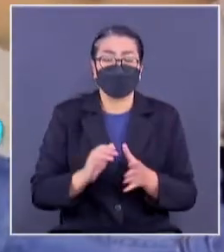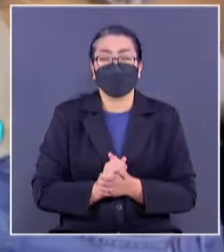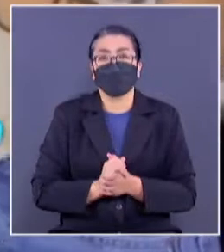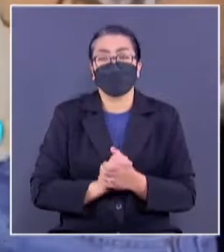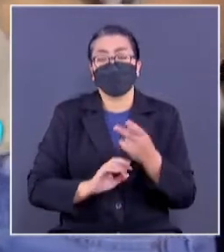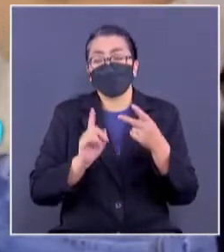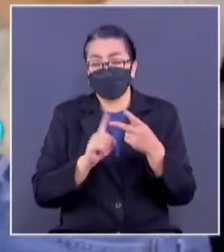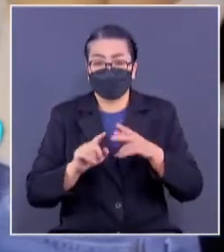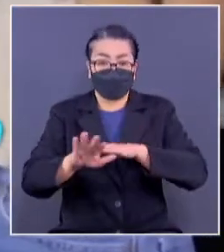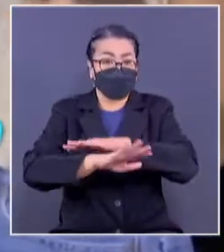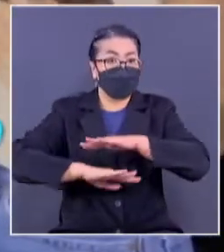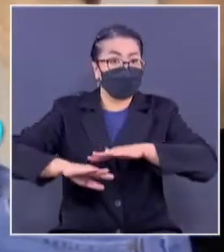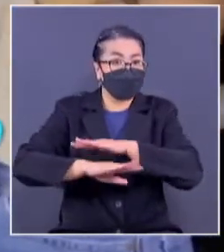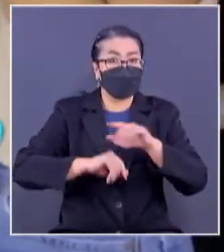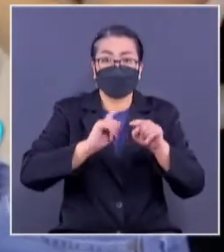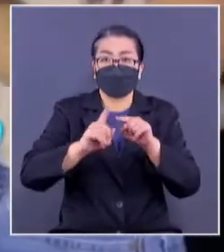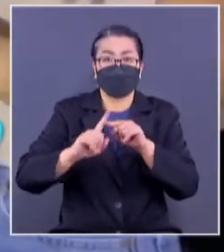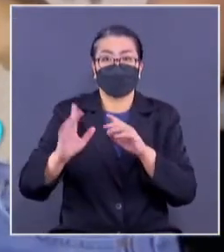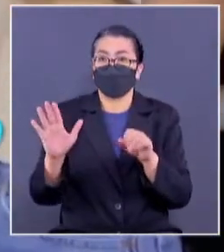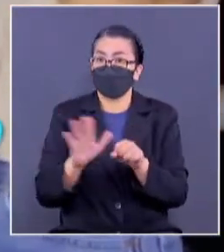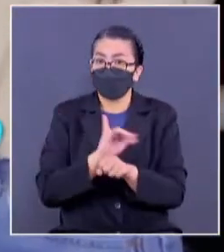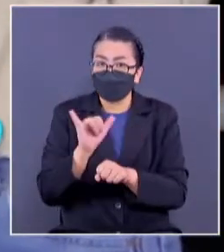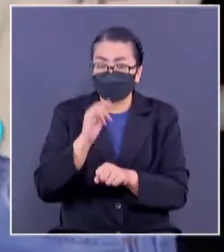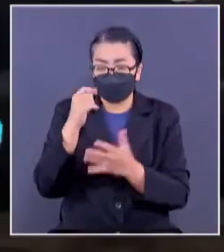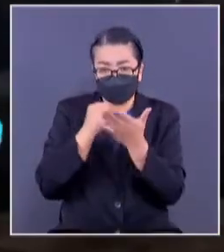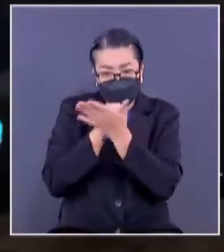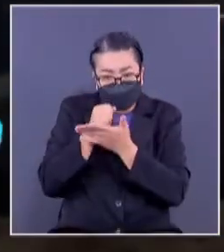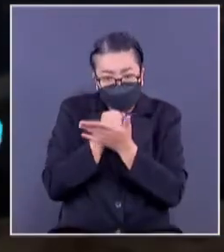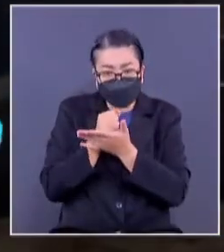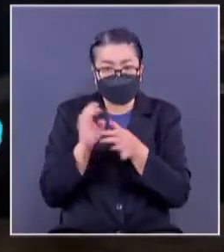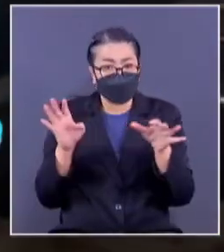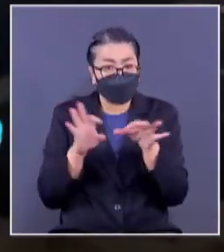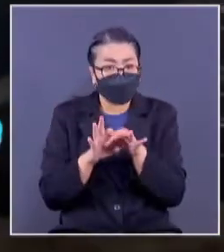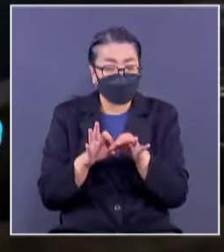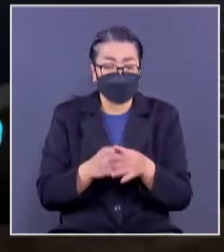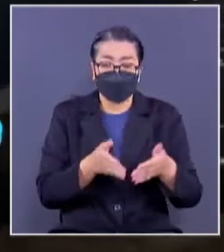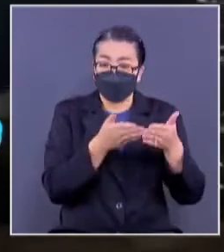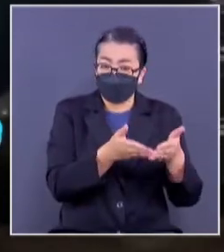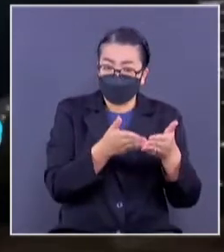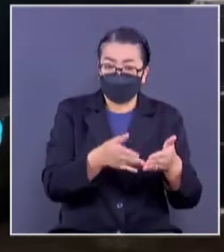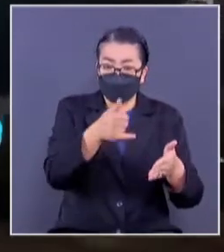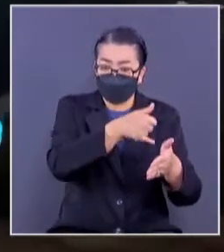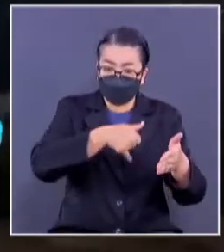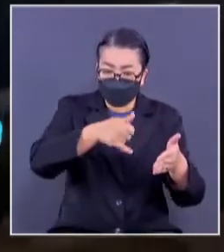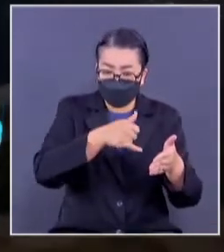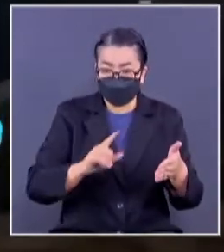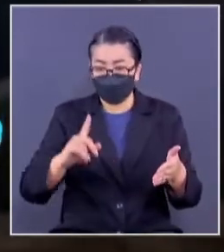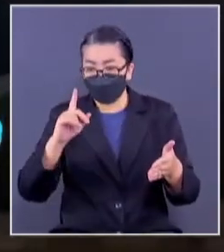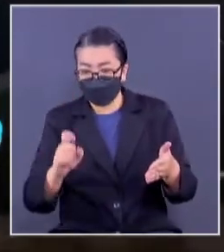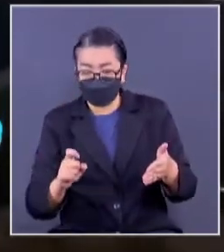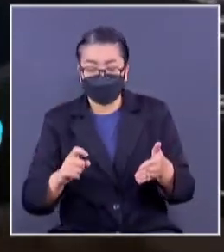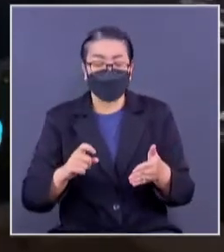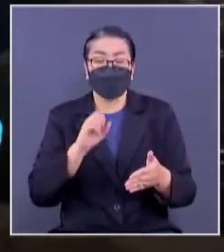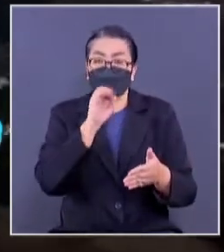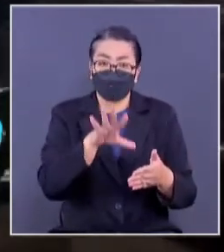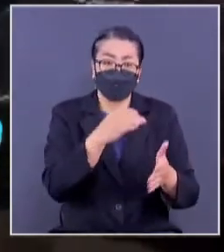กทั้งพยานหลักฐานยังไม่ปรากฏนะคะว่ามีการใช้ยาเสพติดทั้งผู้ที่อยู่บนเรือรวมทั้งผู้เสียชีวิตด้วยจึงยังไม่มีการแจ้ง